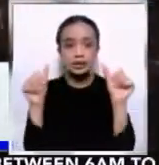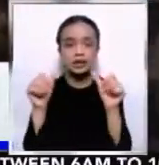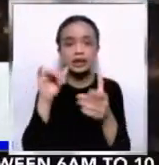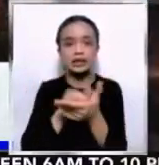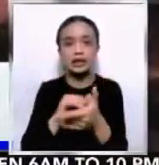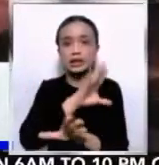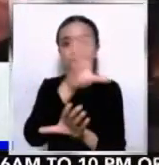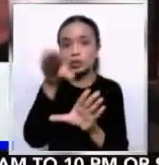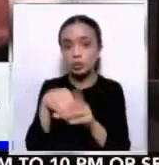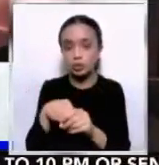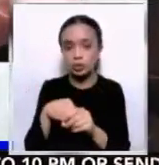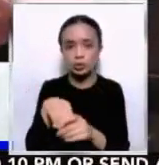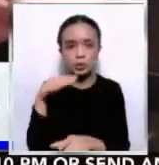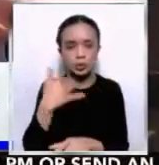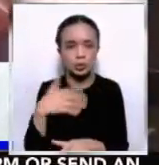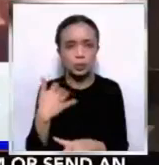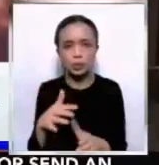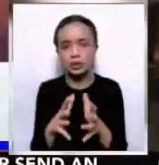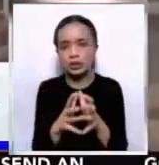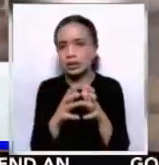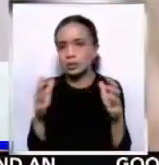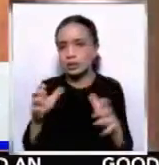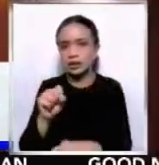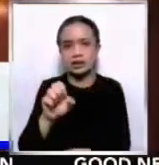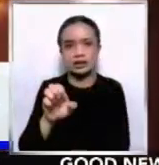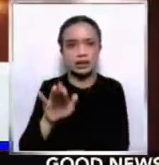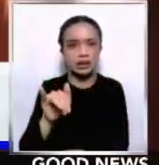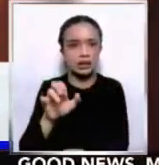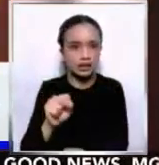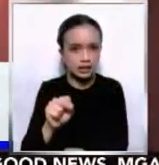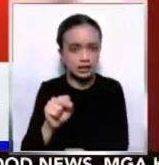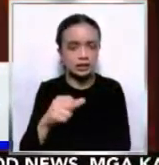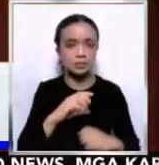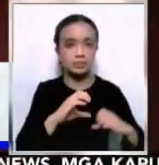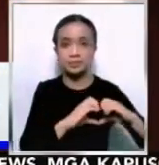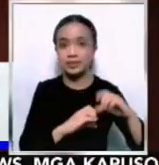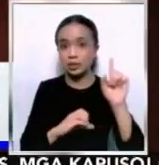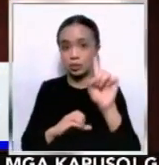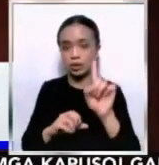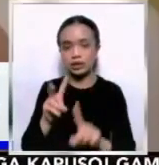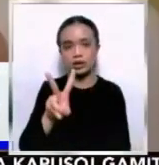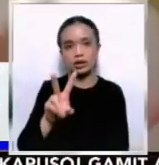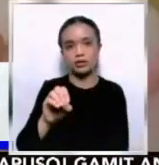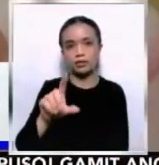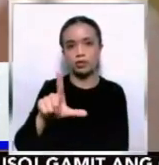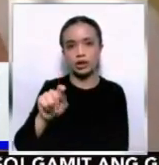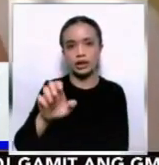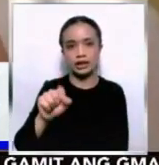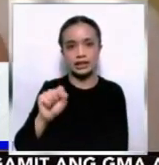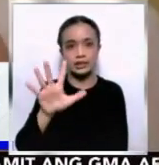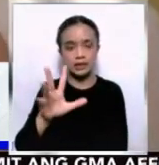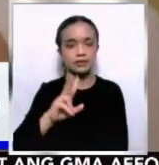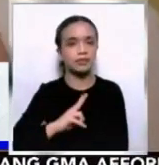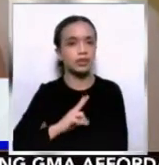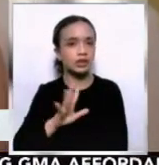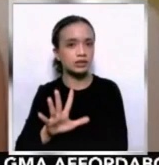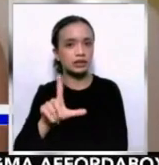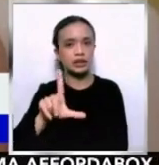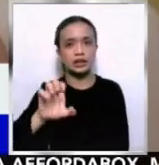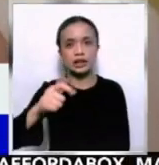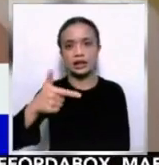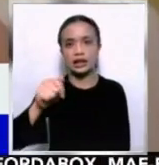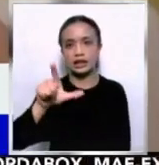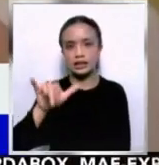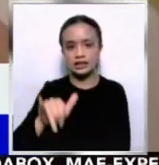ng napakalaking series ng GMA, ang Voltes 5 Legacy. Napakalaking blessing,